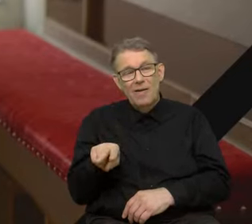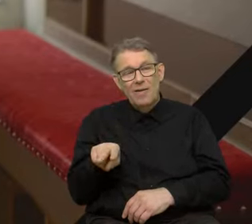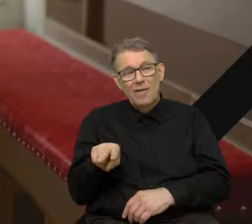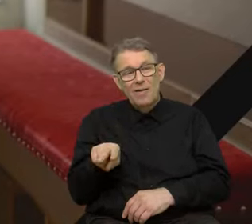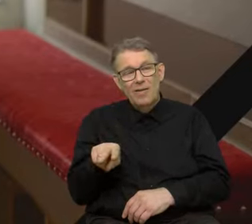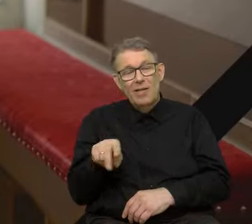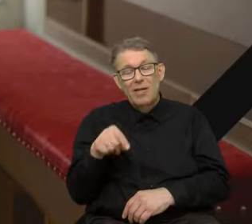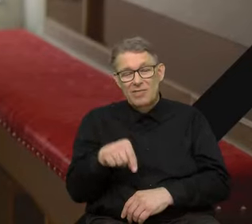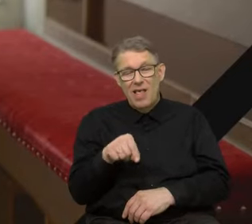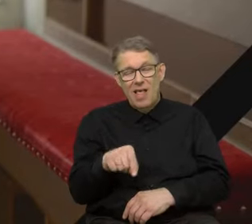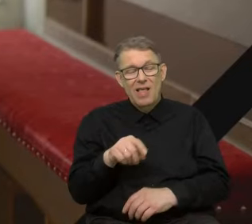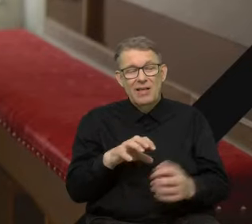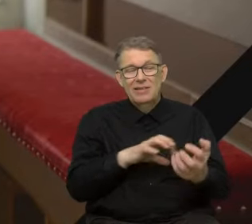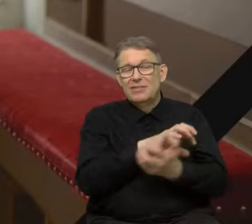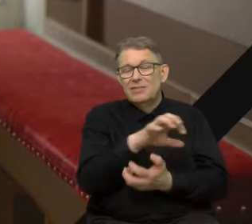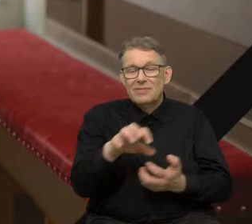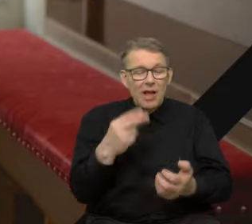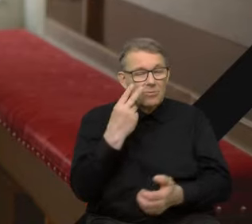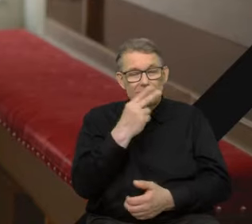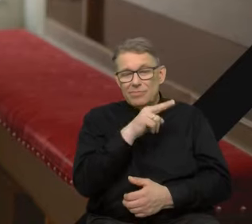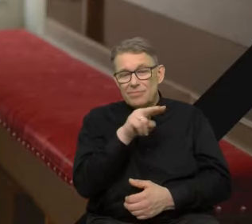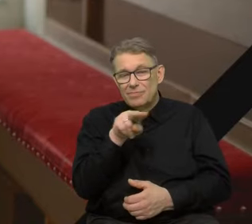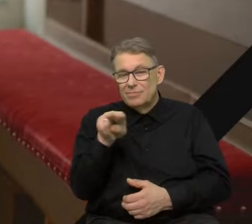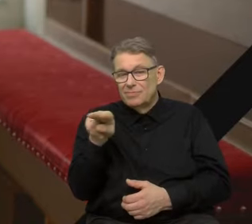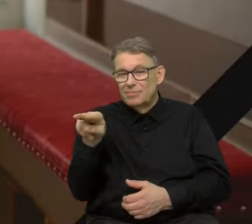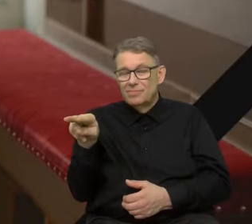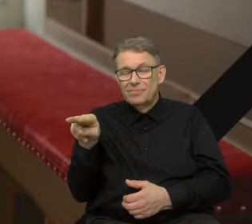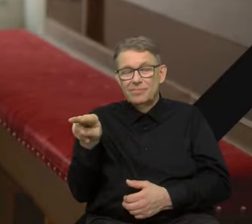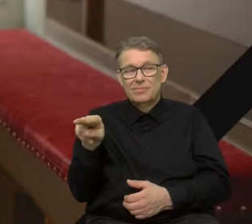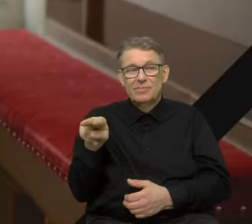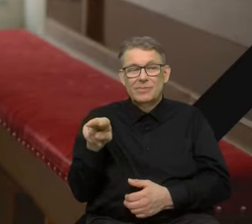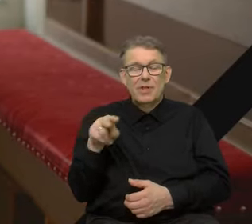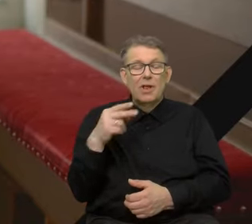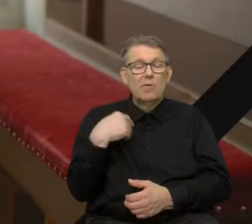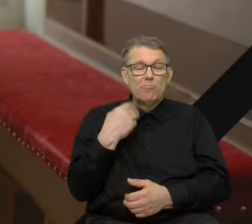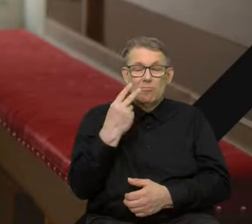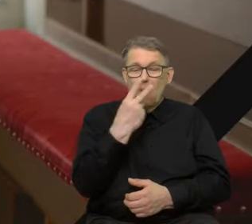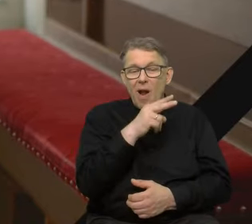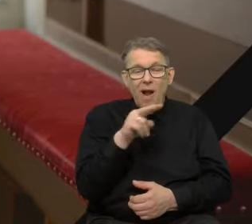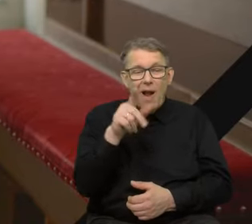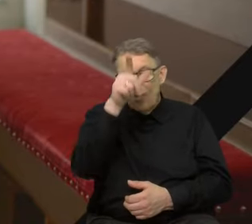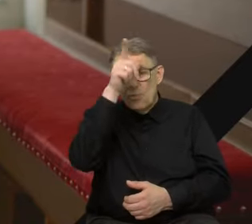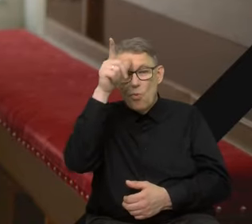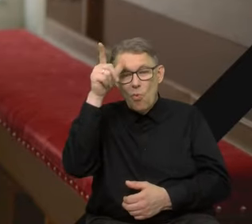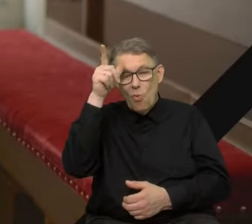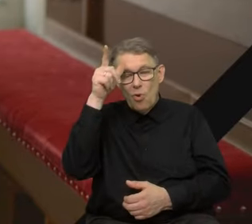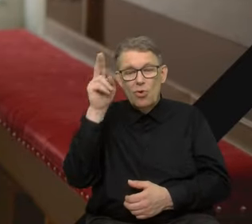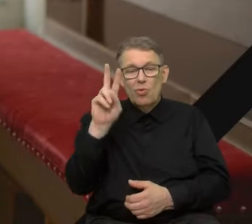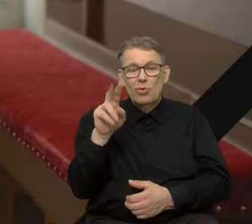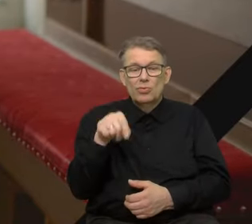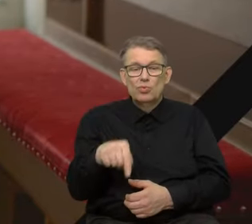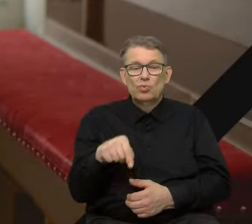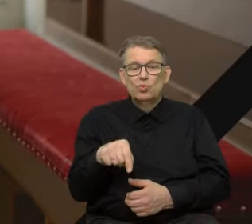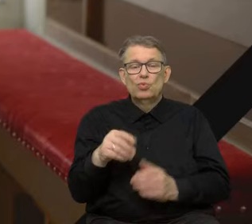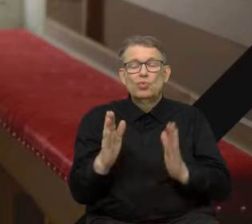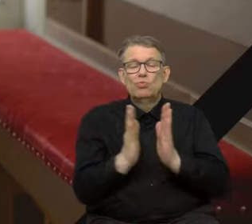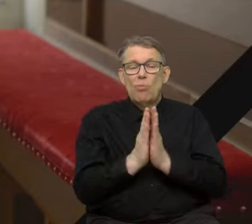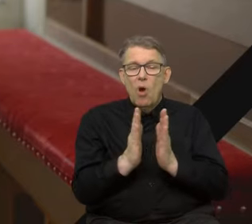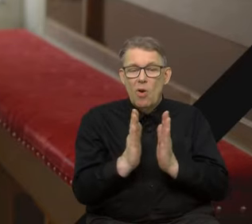na ten świat tutejszy. Patrzyłem na ludzi, którzy tu się modlili,